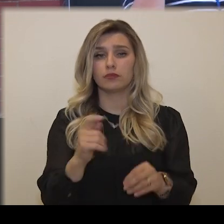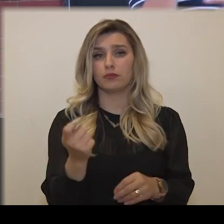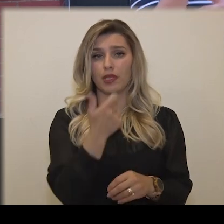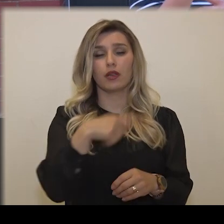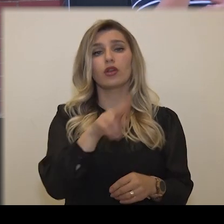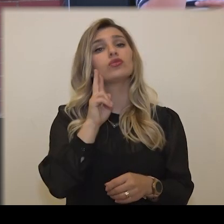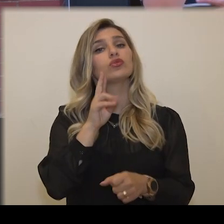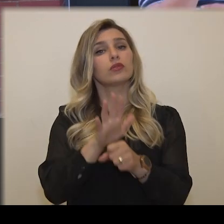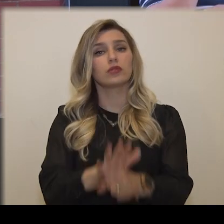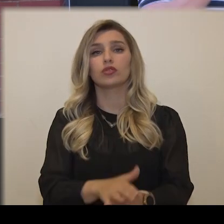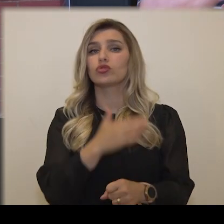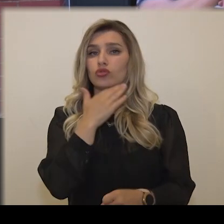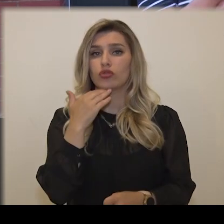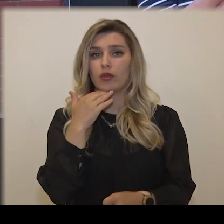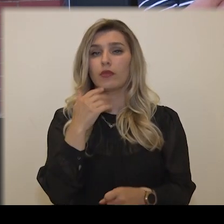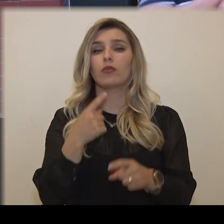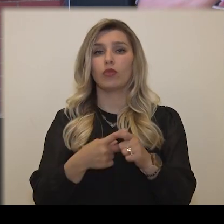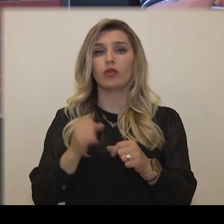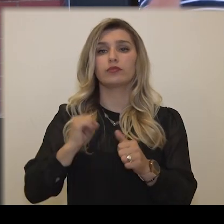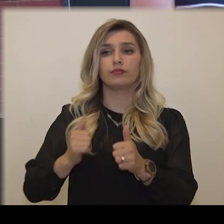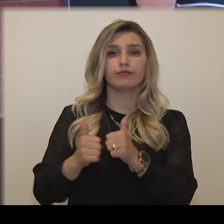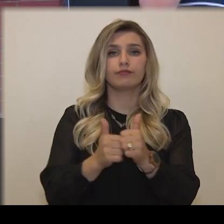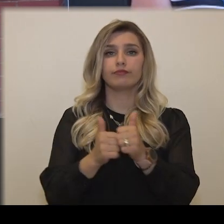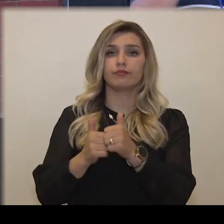të diskriminuar dhe të varur nga të tjerët.